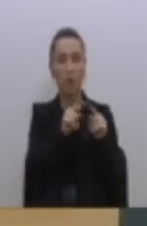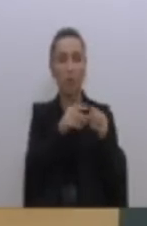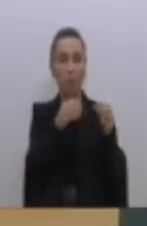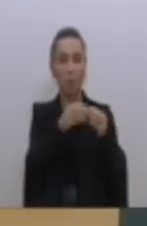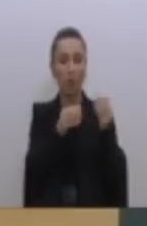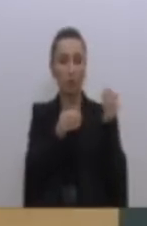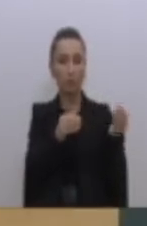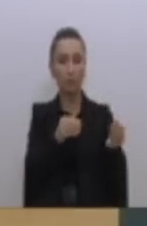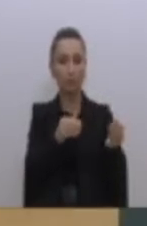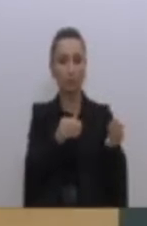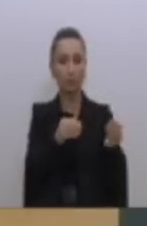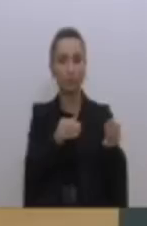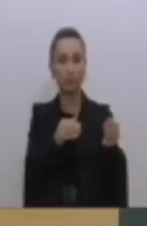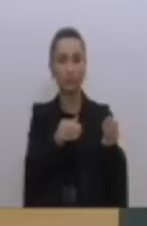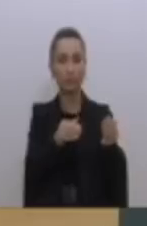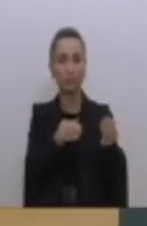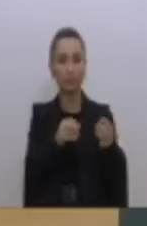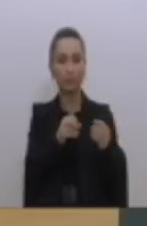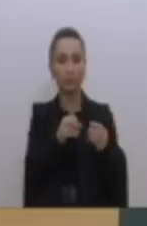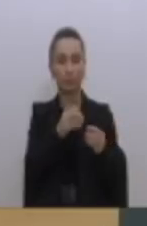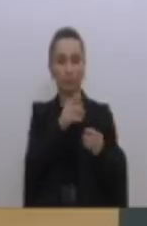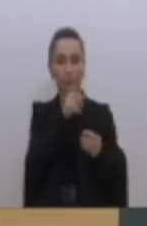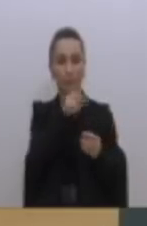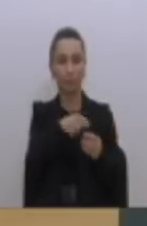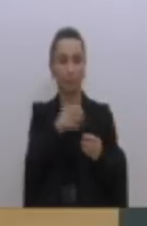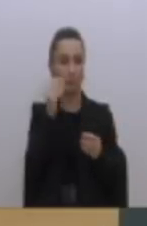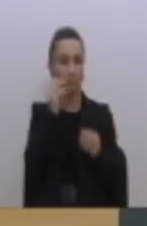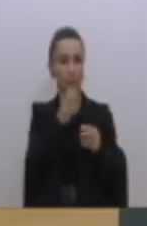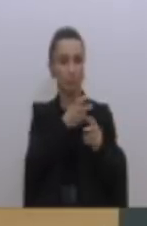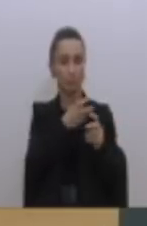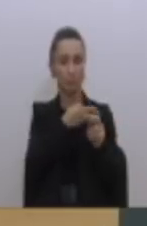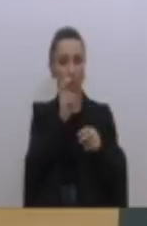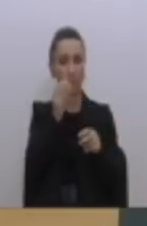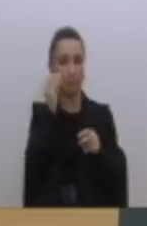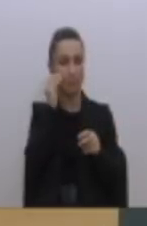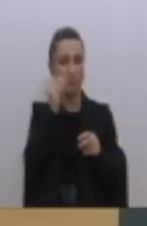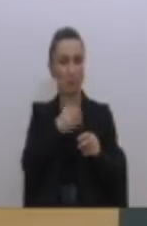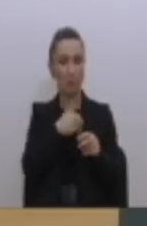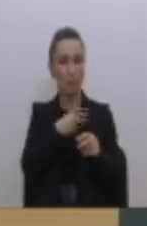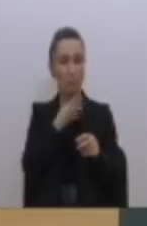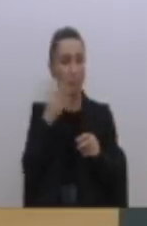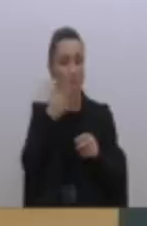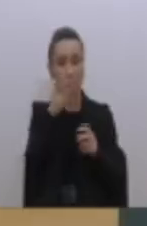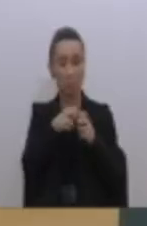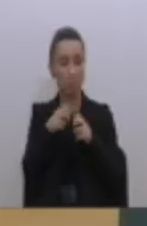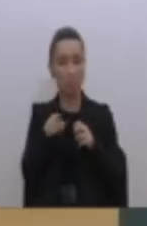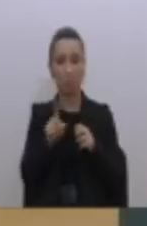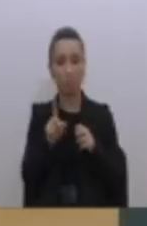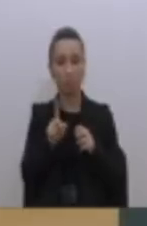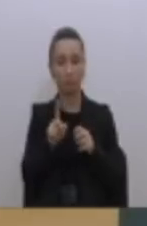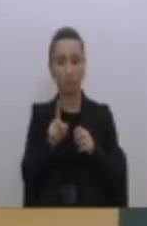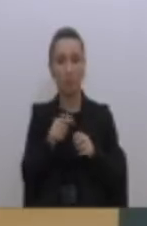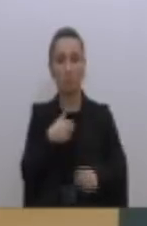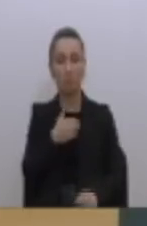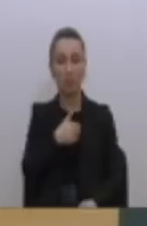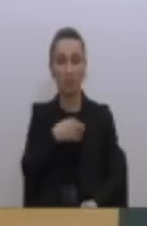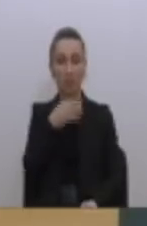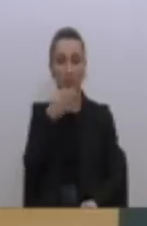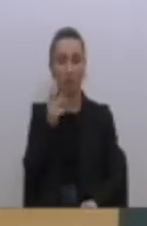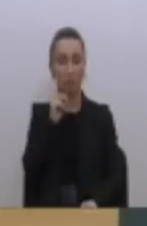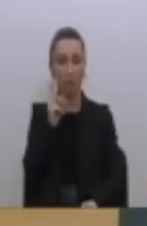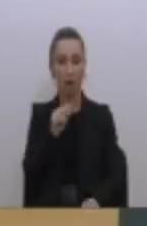ოპოზიციაში დისკრედიტაციისთვის, მაგრამ ეს არ არის საზოგადოებრივი პრობლემა. და მითხრა გითხრათ,